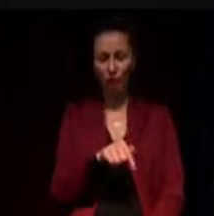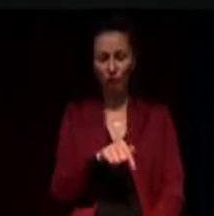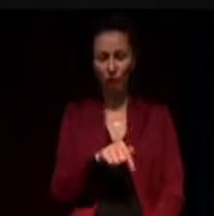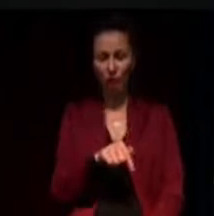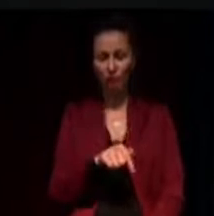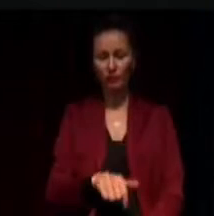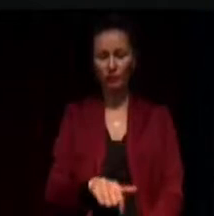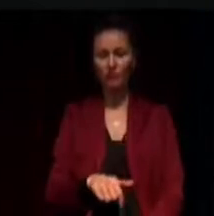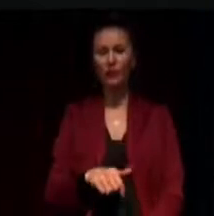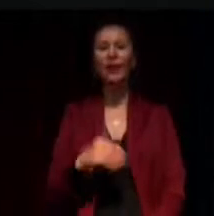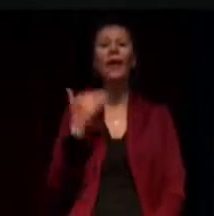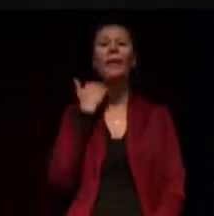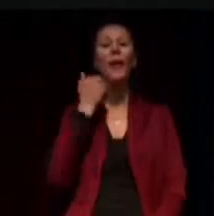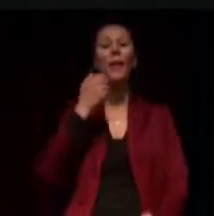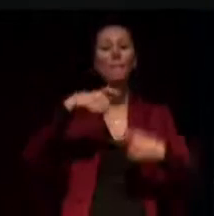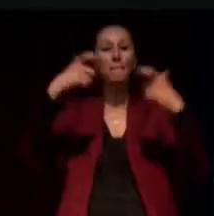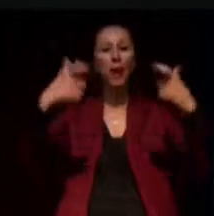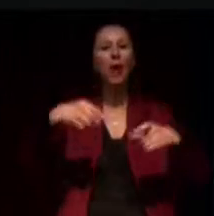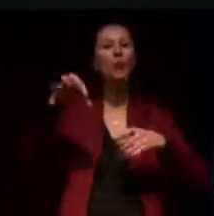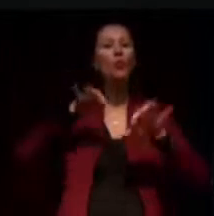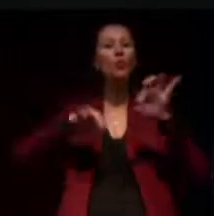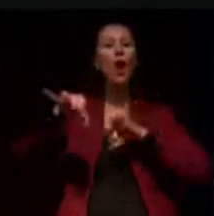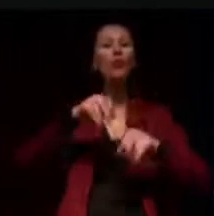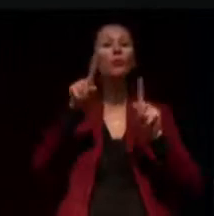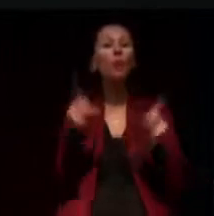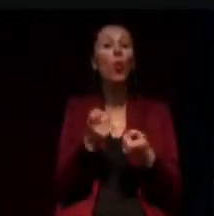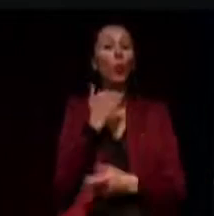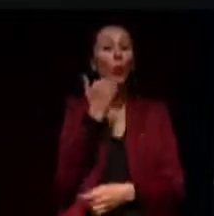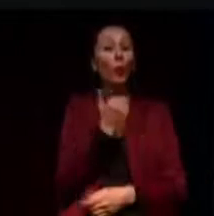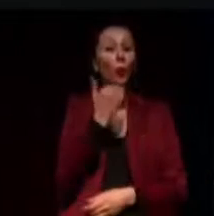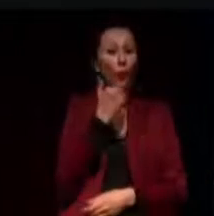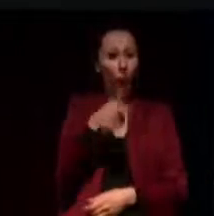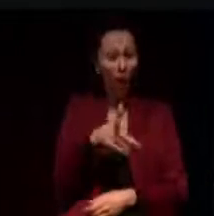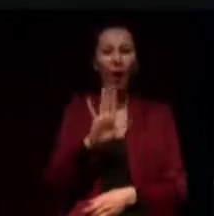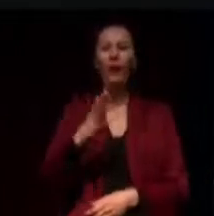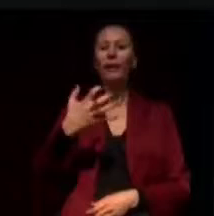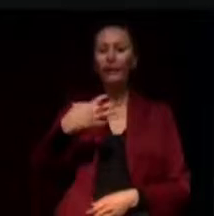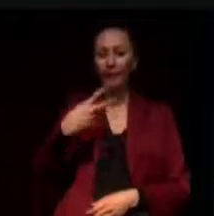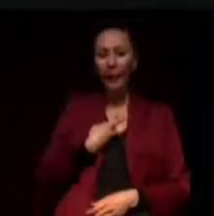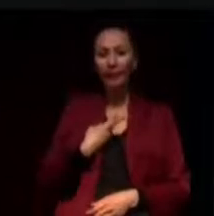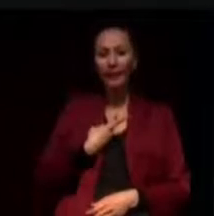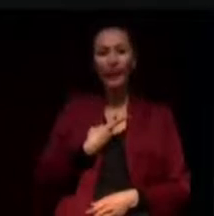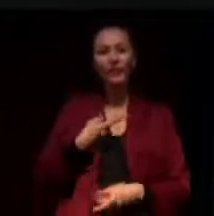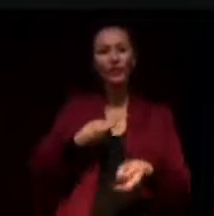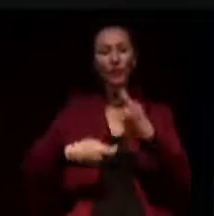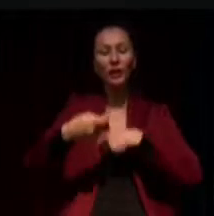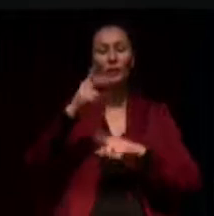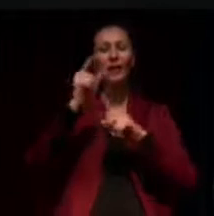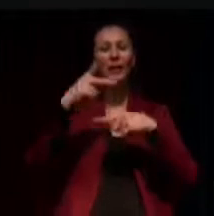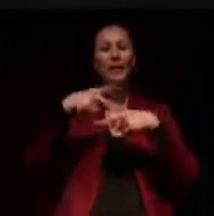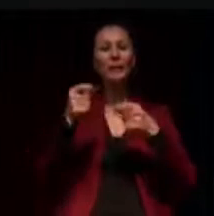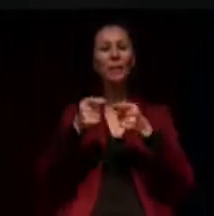Burada Ege Mahallesi'nde müteahhit bulamıyorduk. Ama kendi şirketimiz İzbeton'la